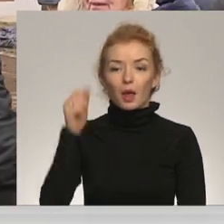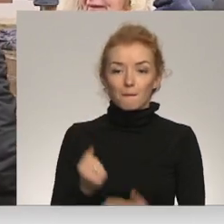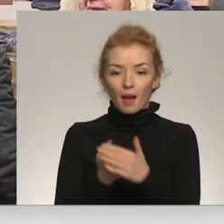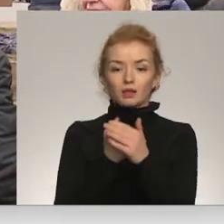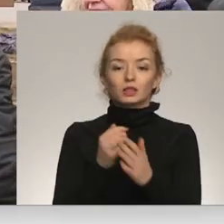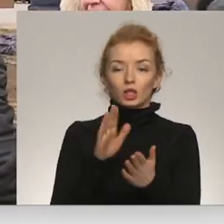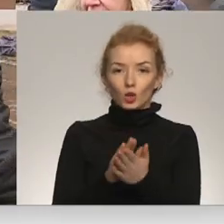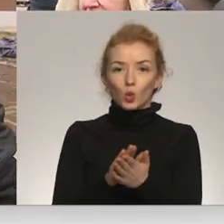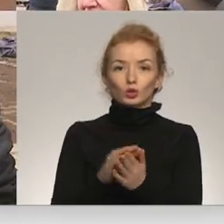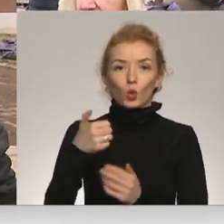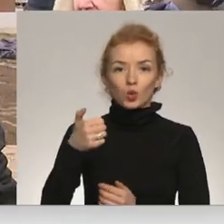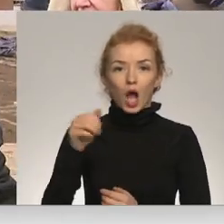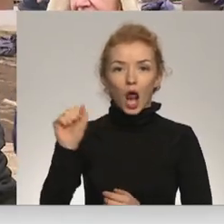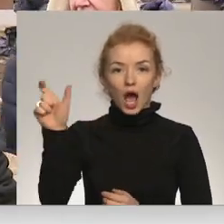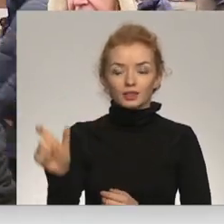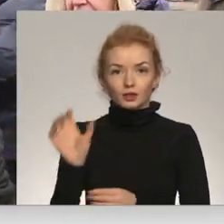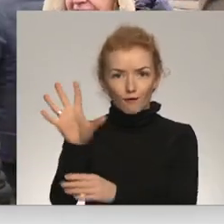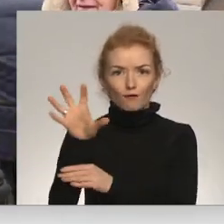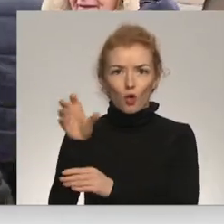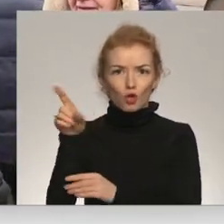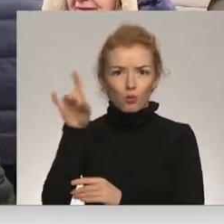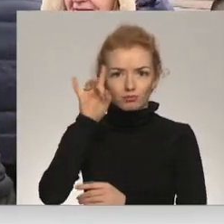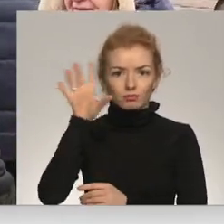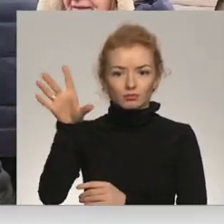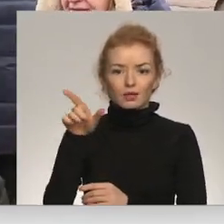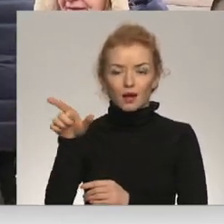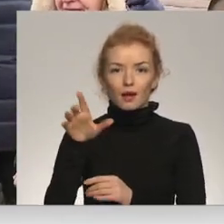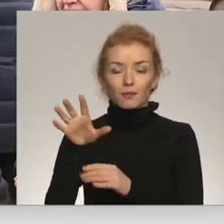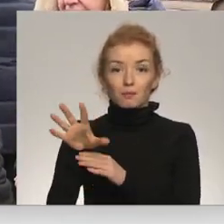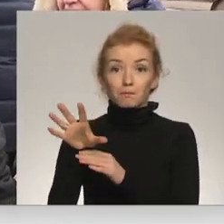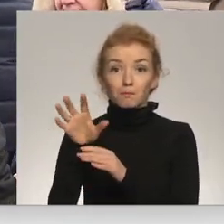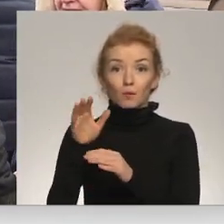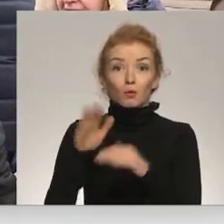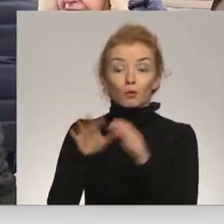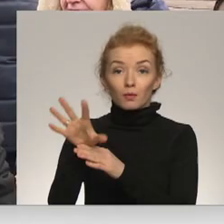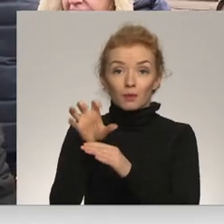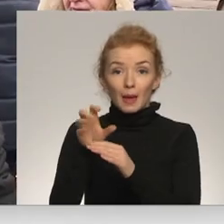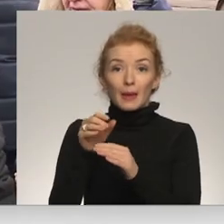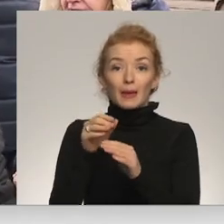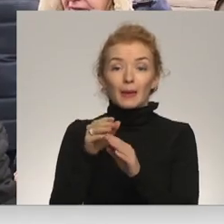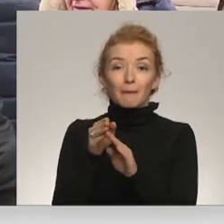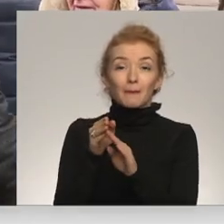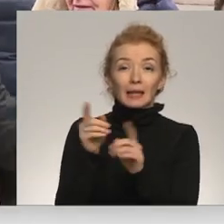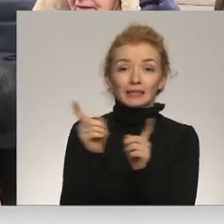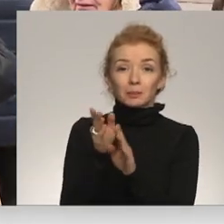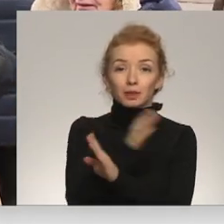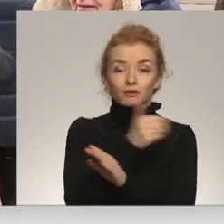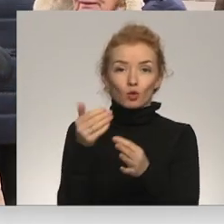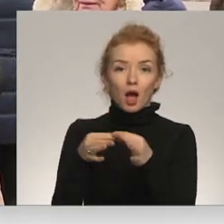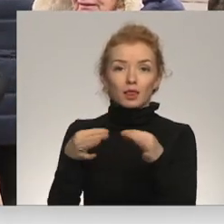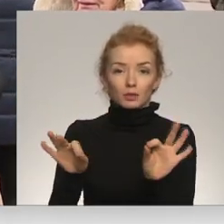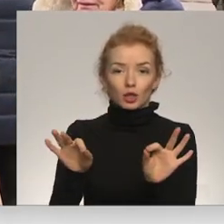atpazīstamu Gunāra Astras fotogrāfiju, kas tika uzņemta neilgi pirms atbrīvošanas 87. Gadā